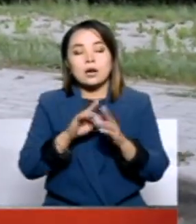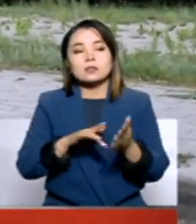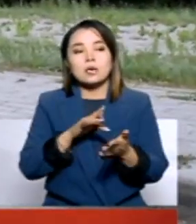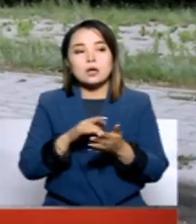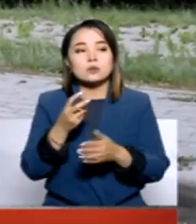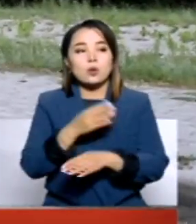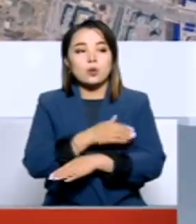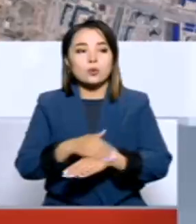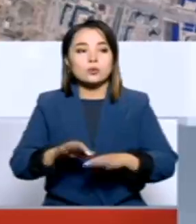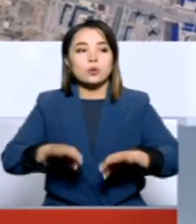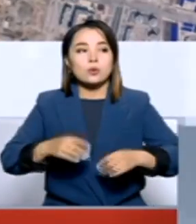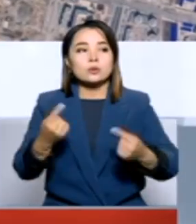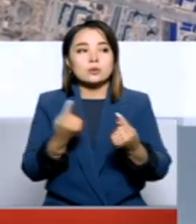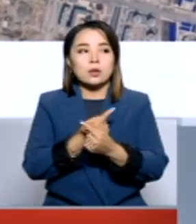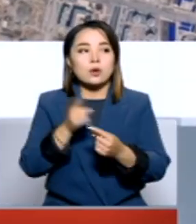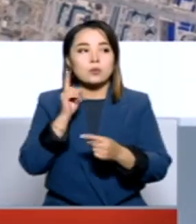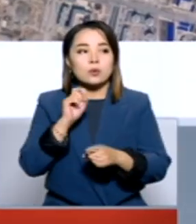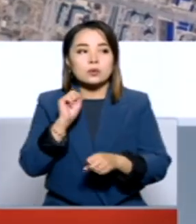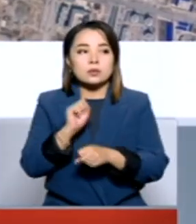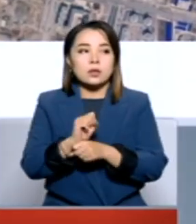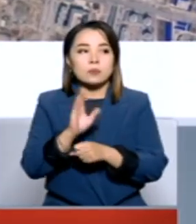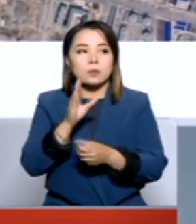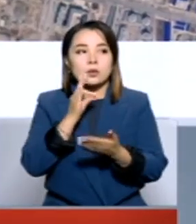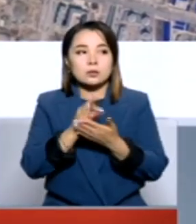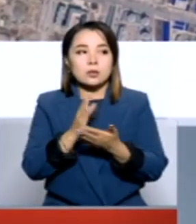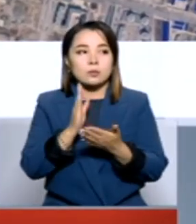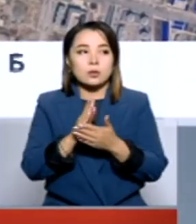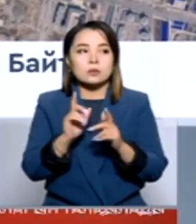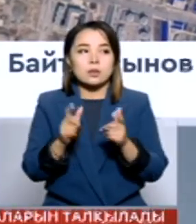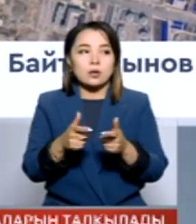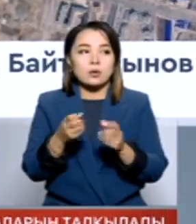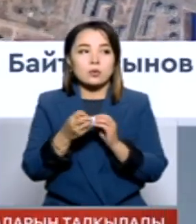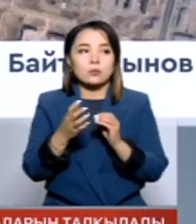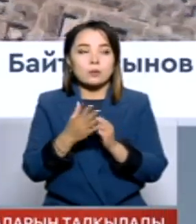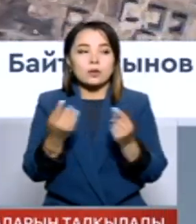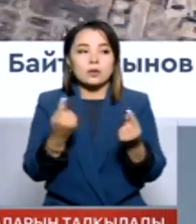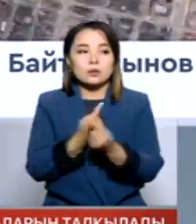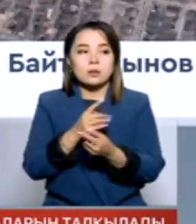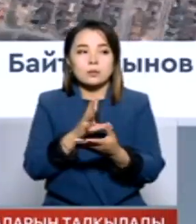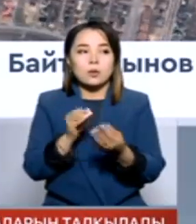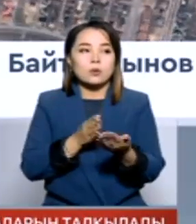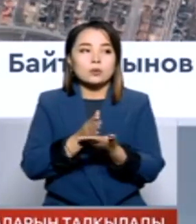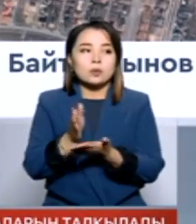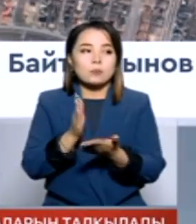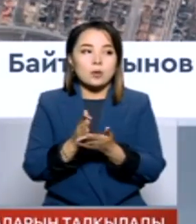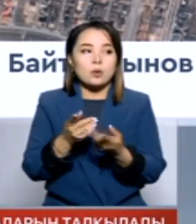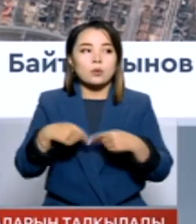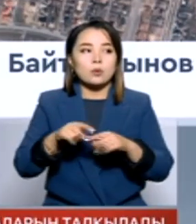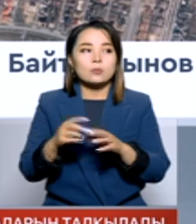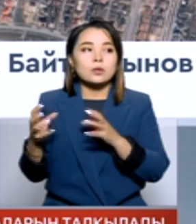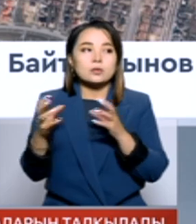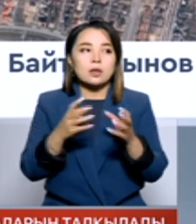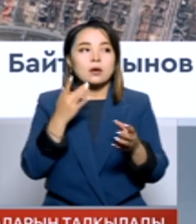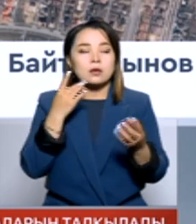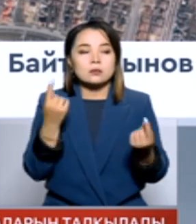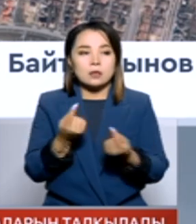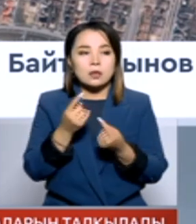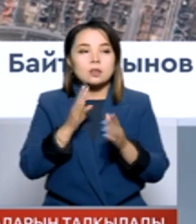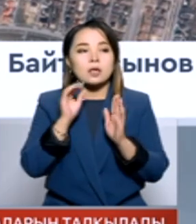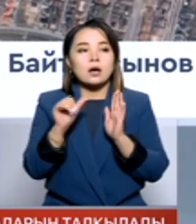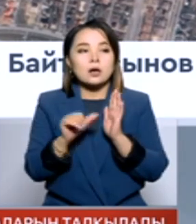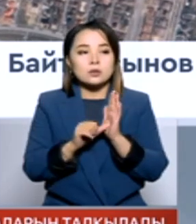бірқатар көшесінде көлік қозғалысына уақытша шектеу қойылады. 15 маршруттың бағыт өзгерді. Қоғамдық көліктер әдеттегідей